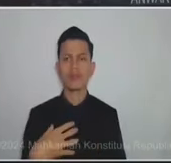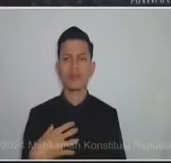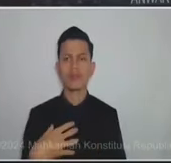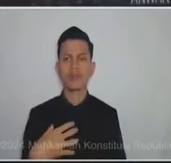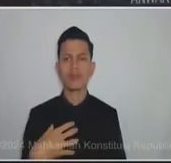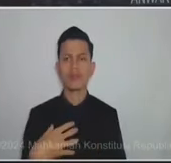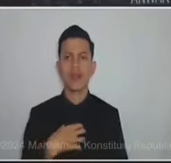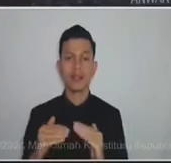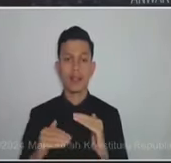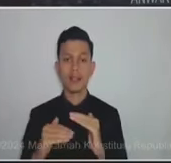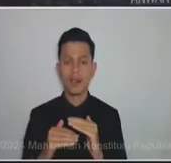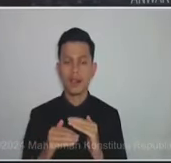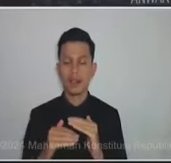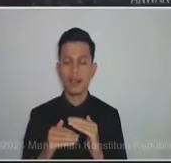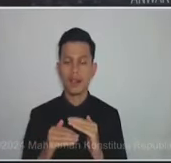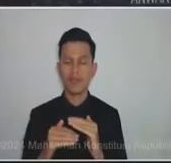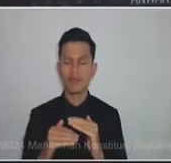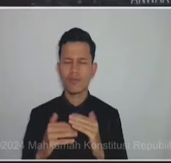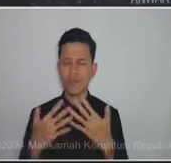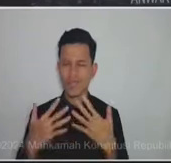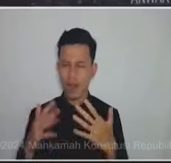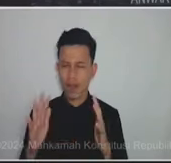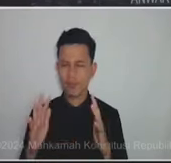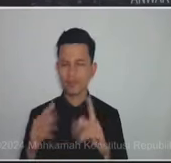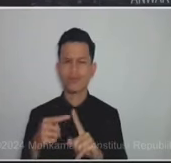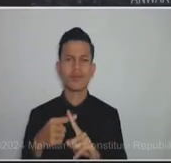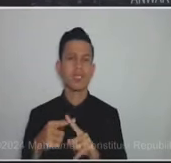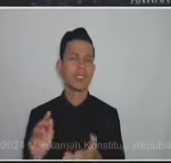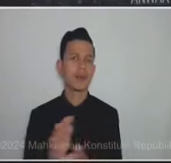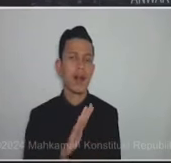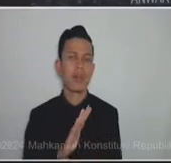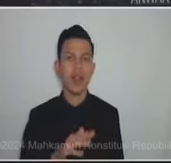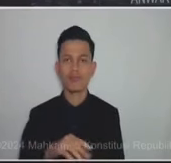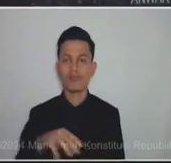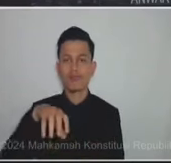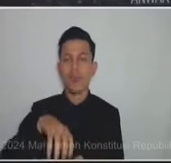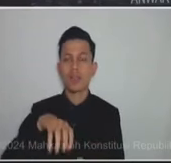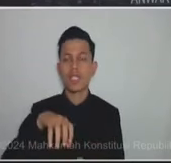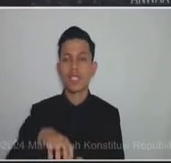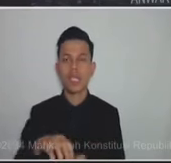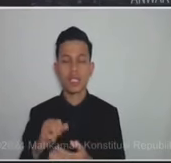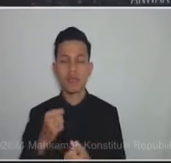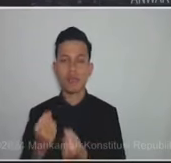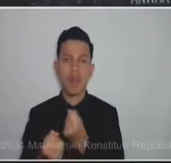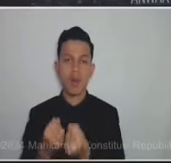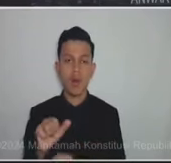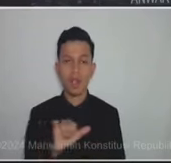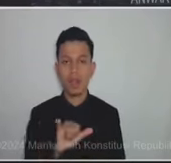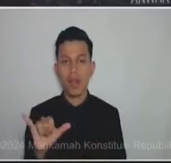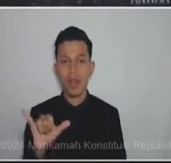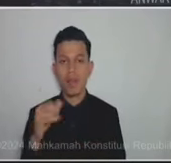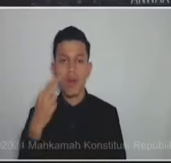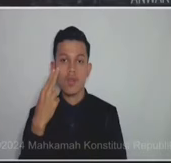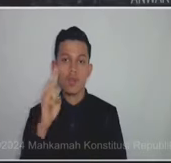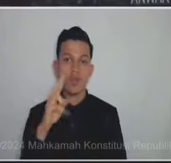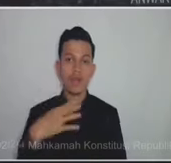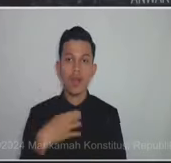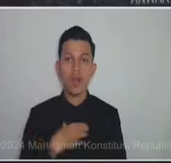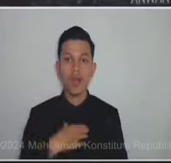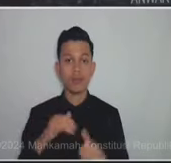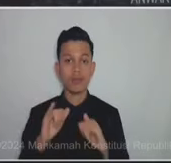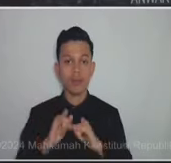kesempatan untuk mendapatkan kedudukan dan perlakuan yang sama dalam memperjuangkan hak secara kolektif